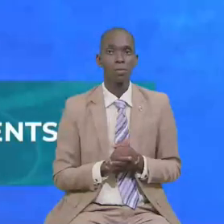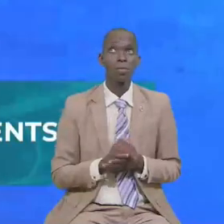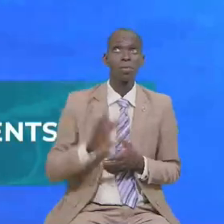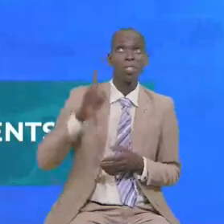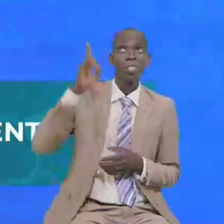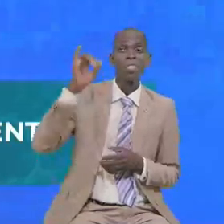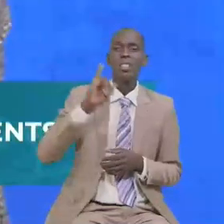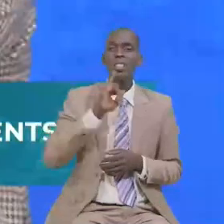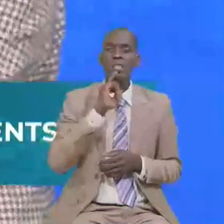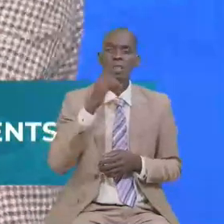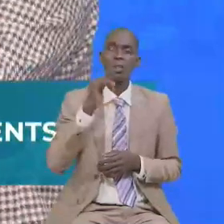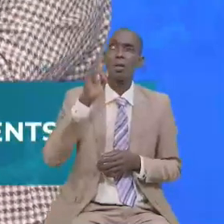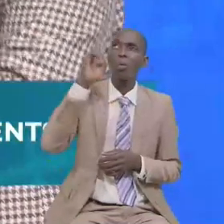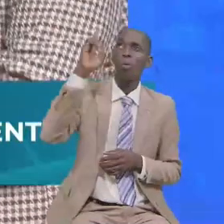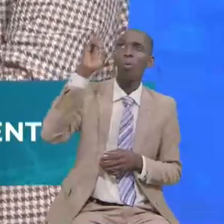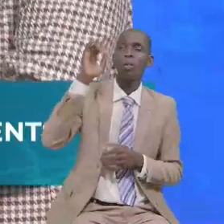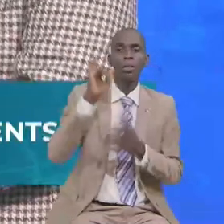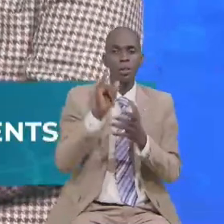Christ est celui